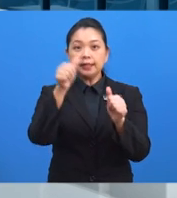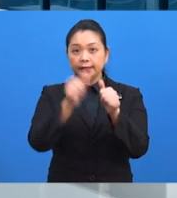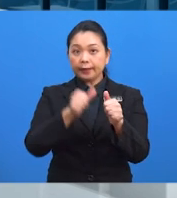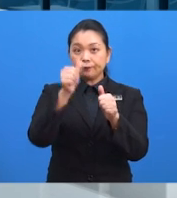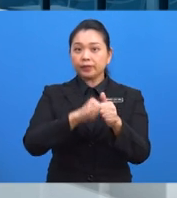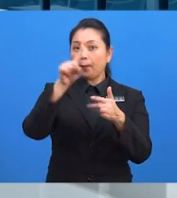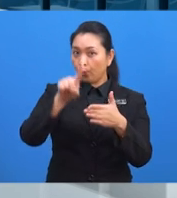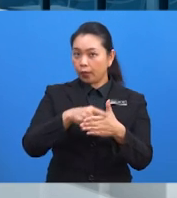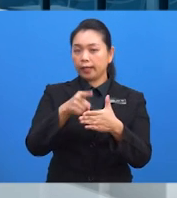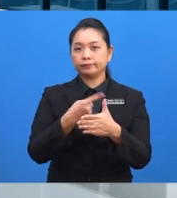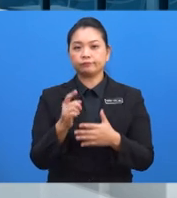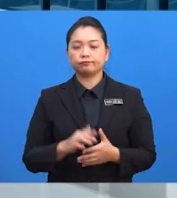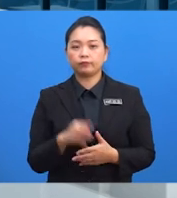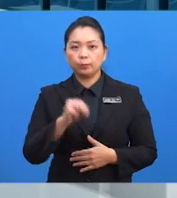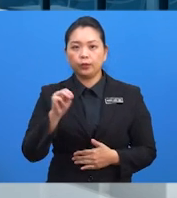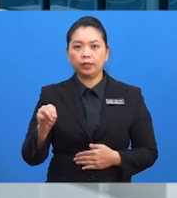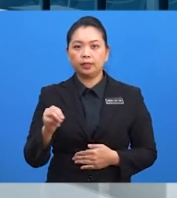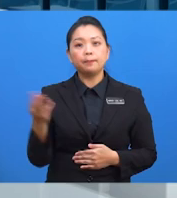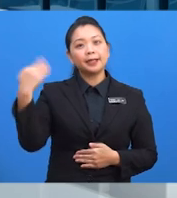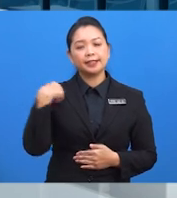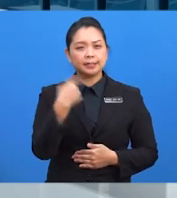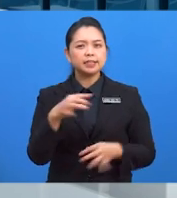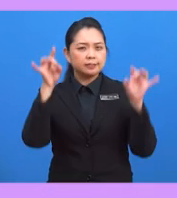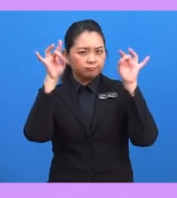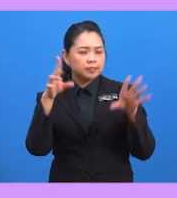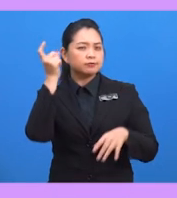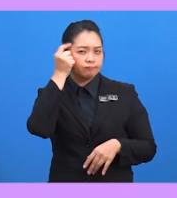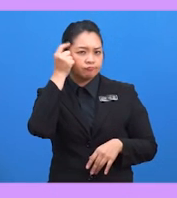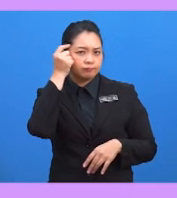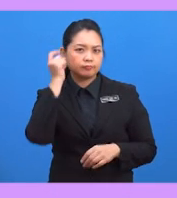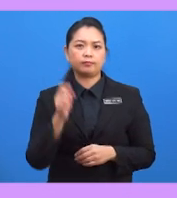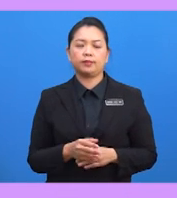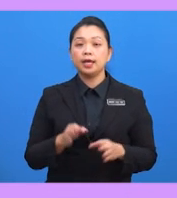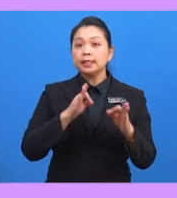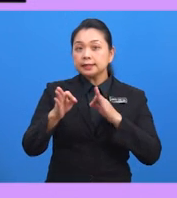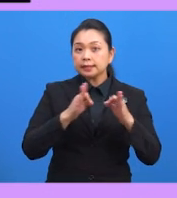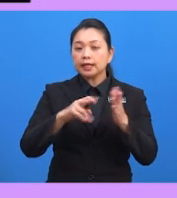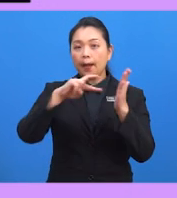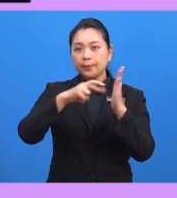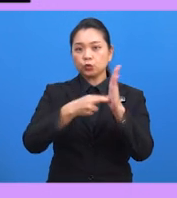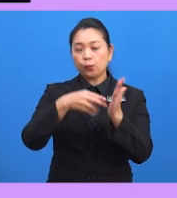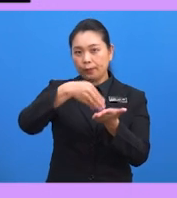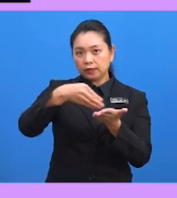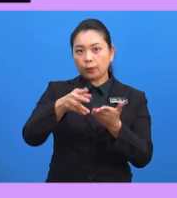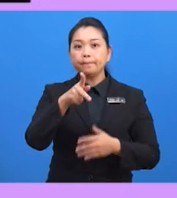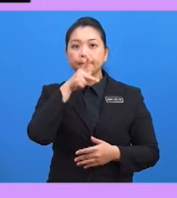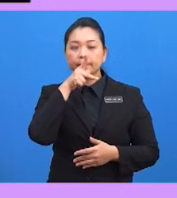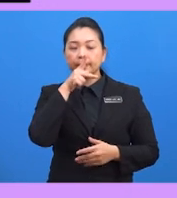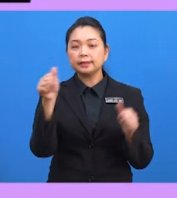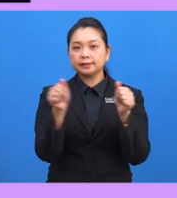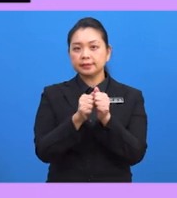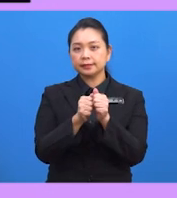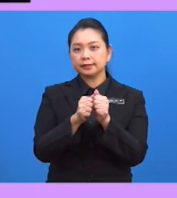bulan. Murid-murid, mari kita uji minda. Jelaskan maksud belanjawan peribadi dengan mengisi